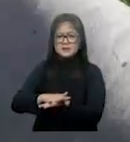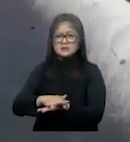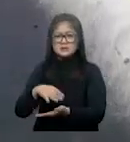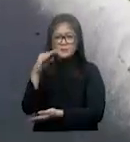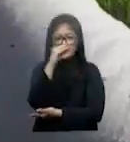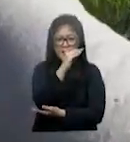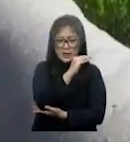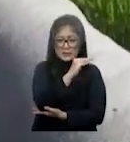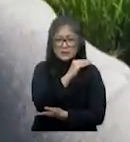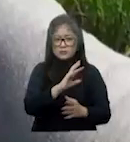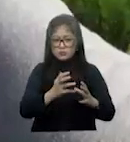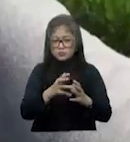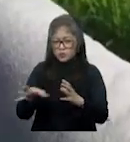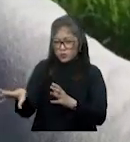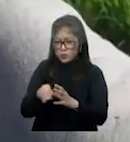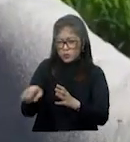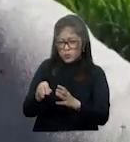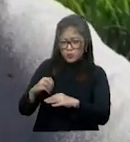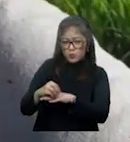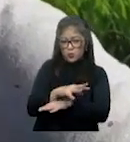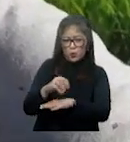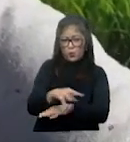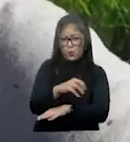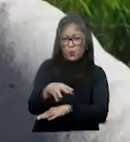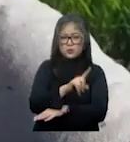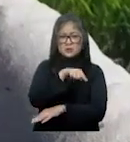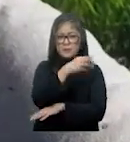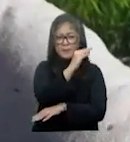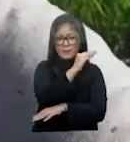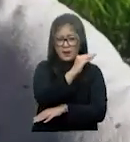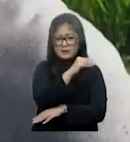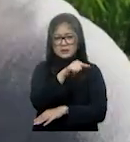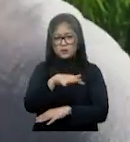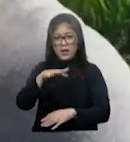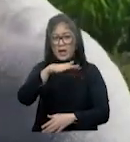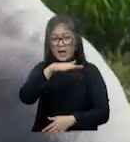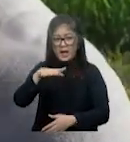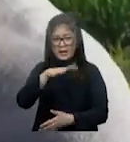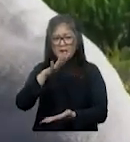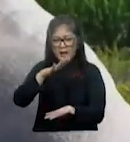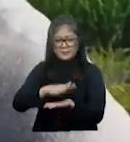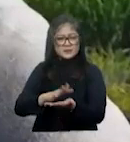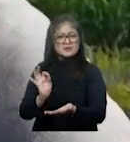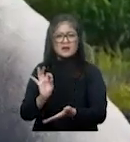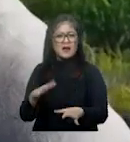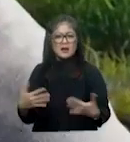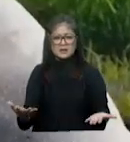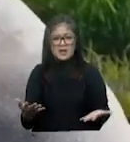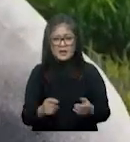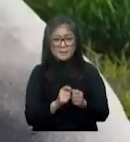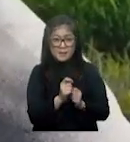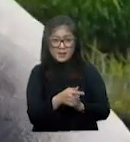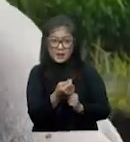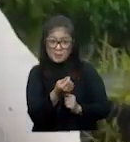pagi di diesel, pagi pun nggak ada airnya, habis semua. Berarti ini biayanya lebih tinggi, Pak? Oh, lebih